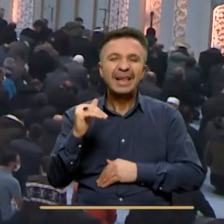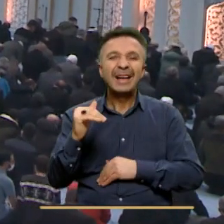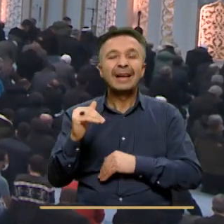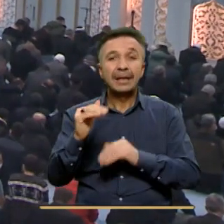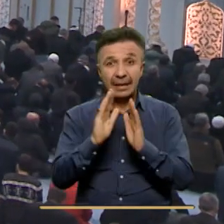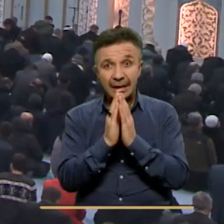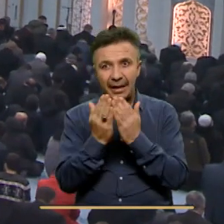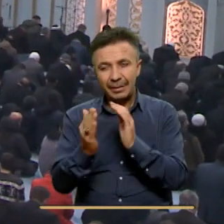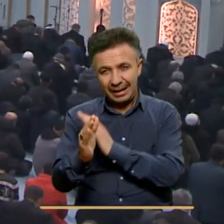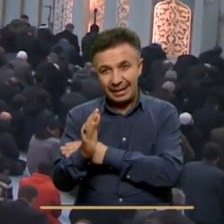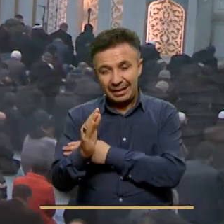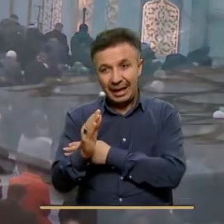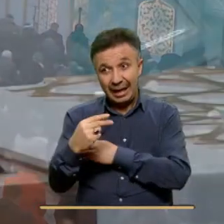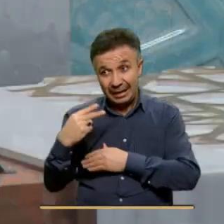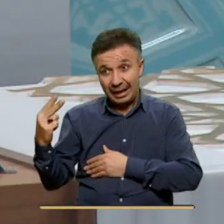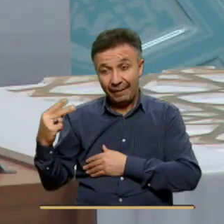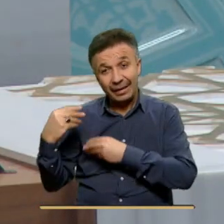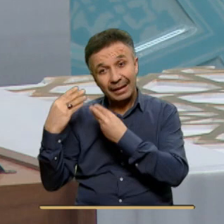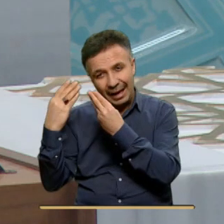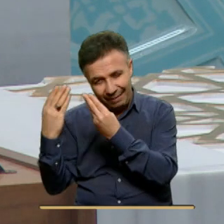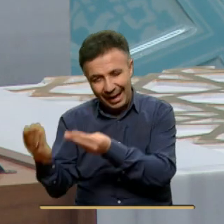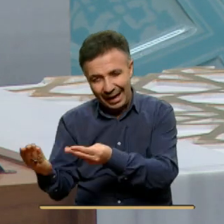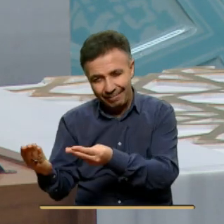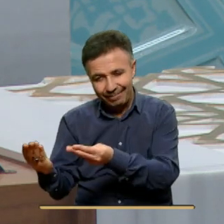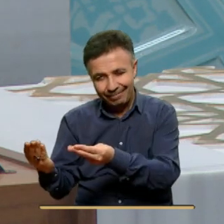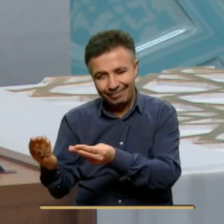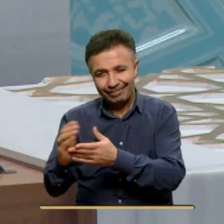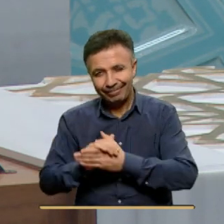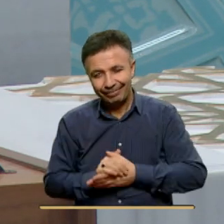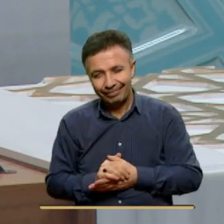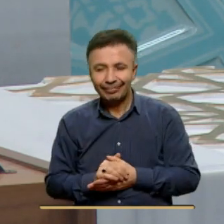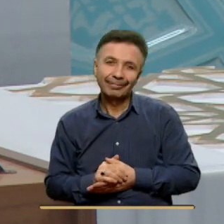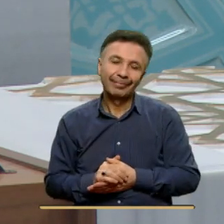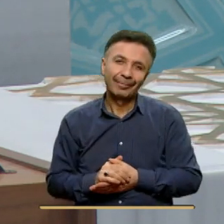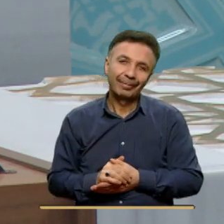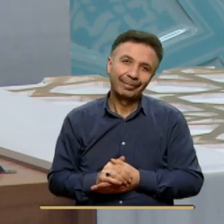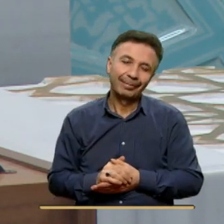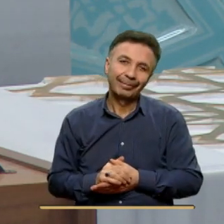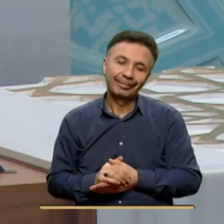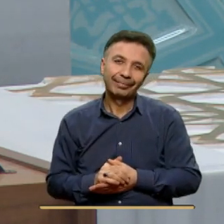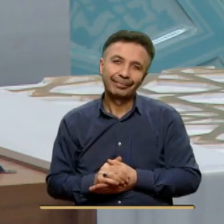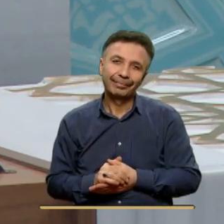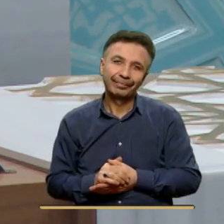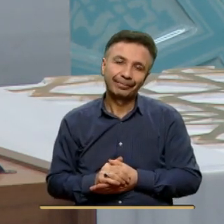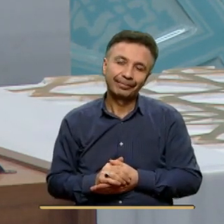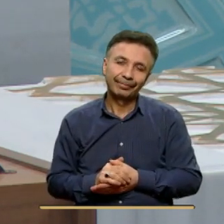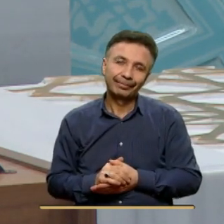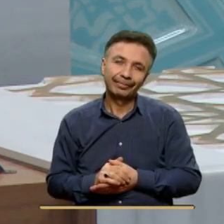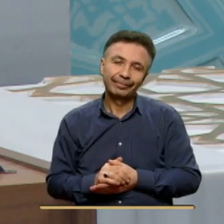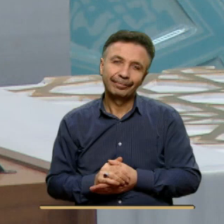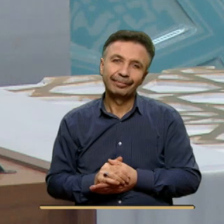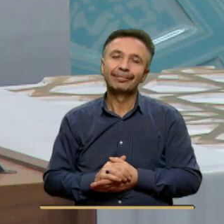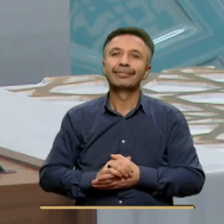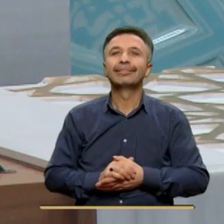alan فَاَمَّا مَنْ اُوْتِيَ كِتَابَهُ بِيَم۪ينِهِ فَيَقُولُ هَا